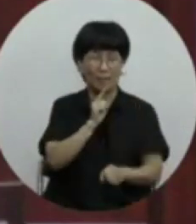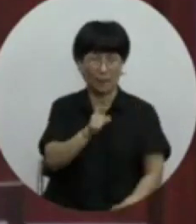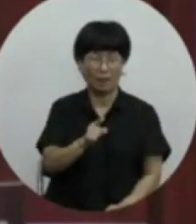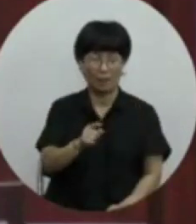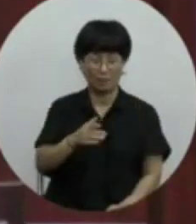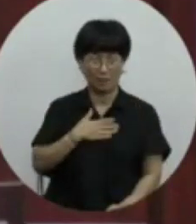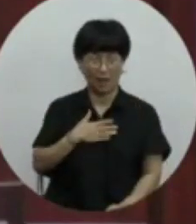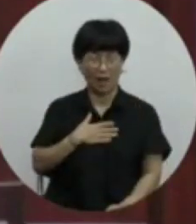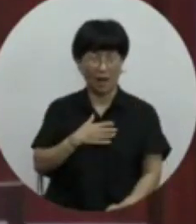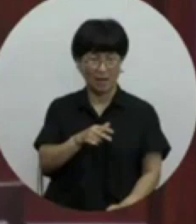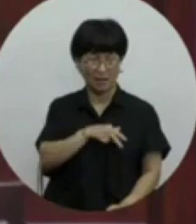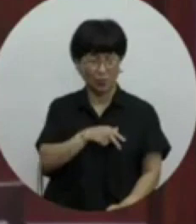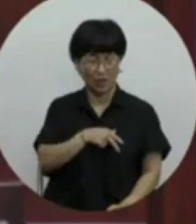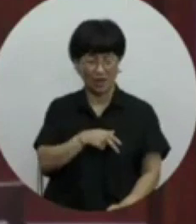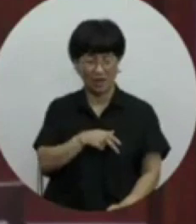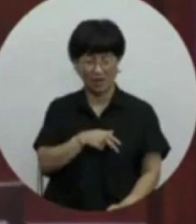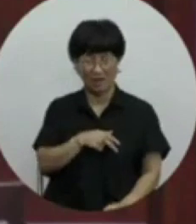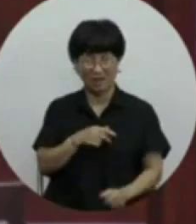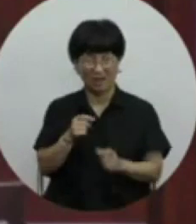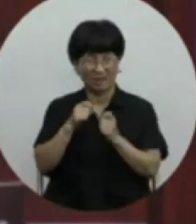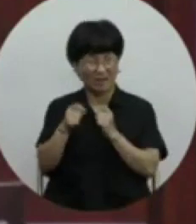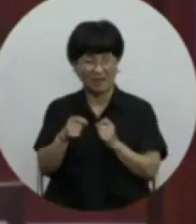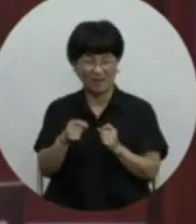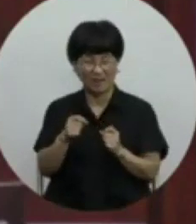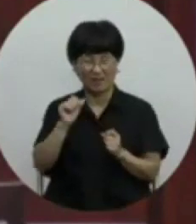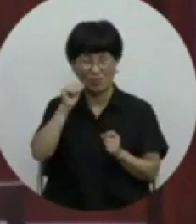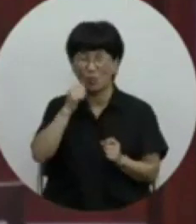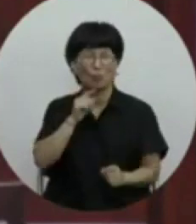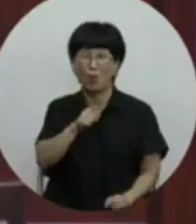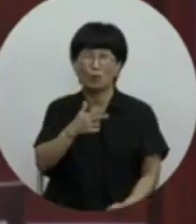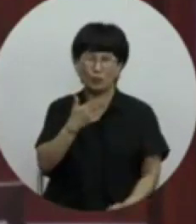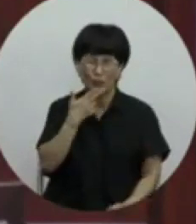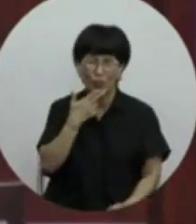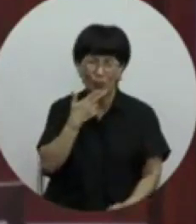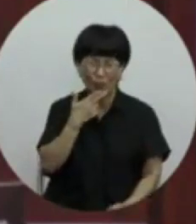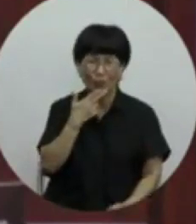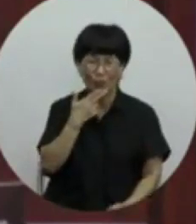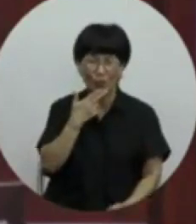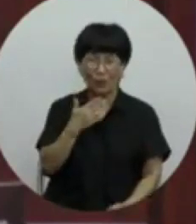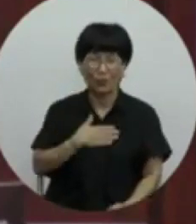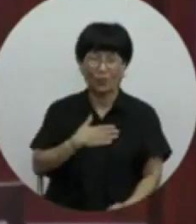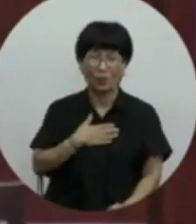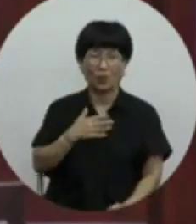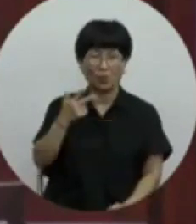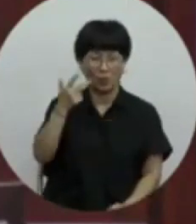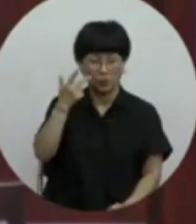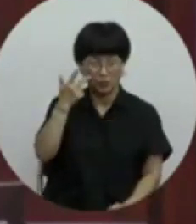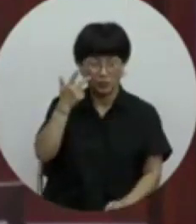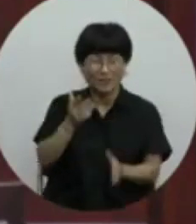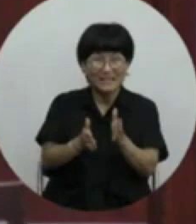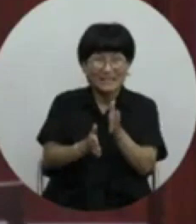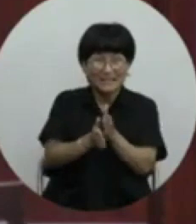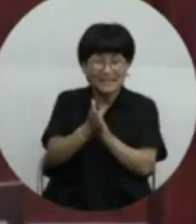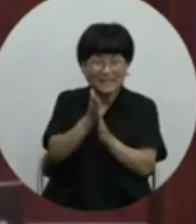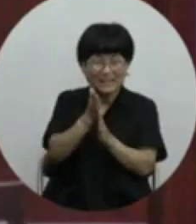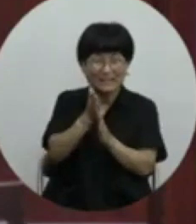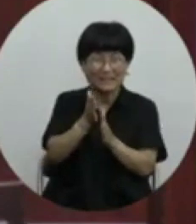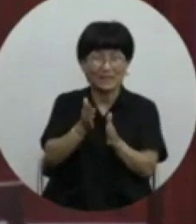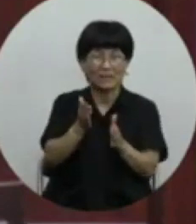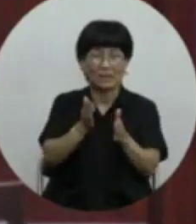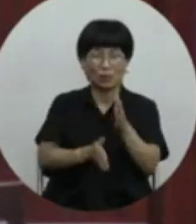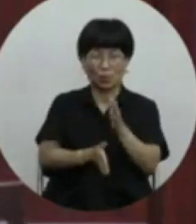저나 우리 참모들이나 의원님들께 여주 도시공사의 필요성을